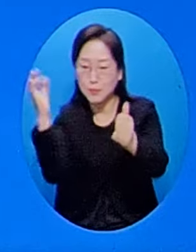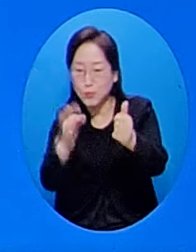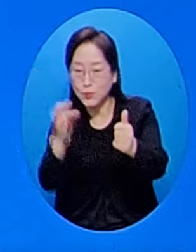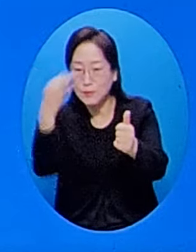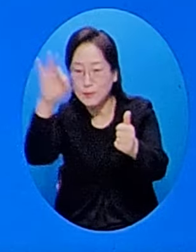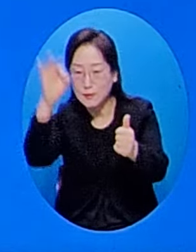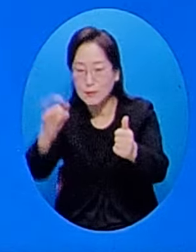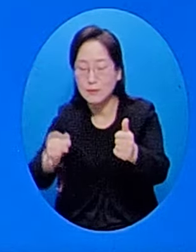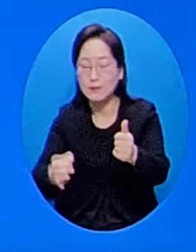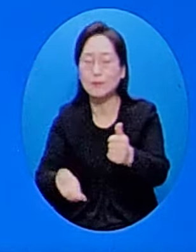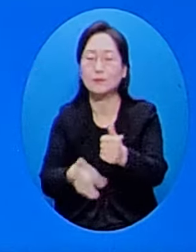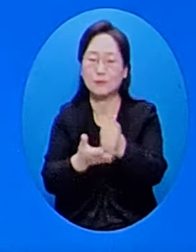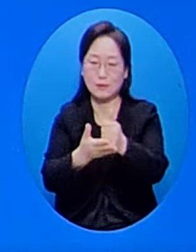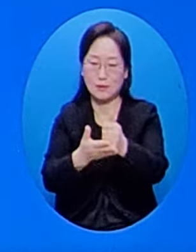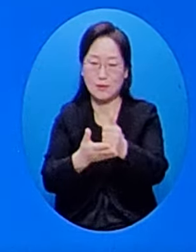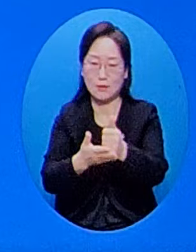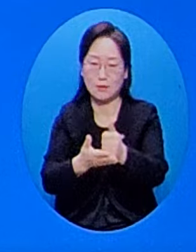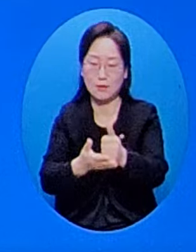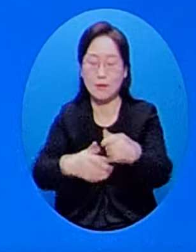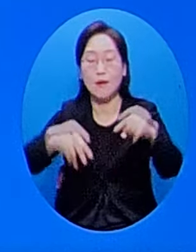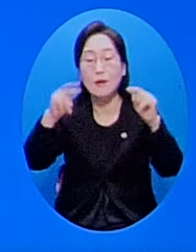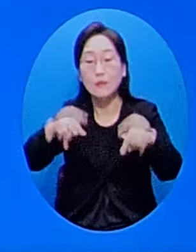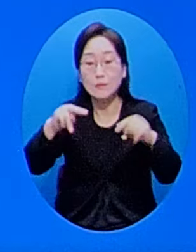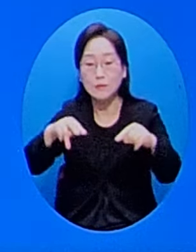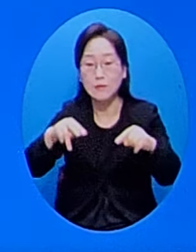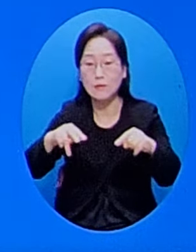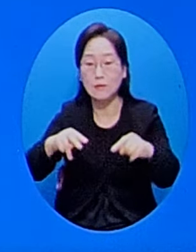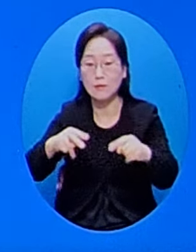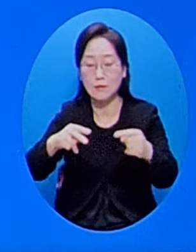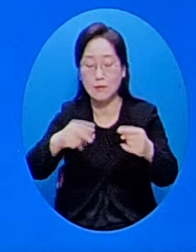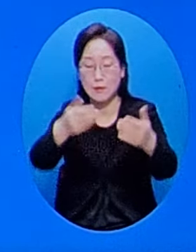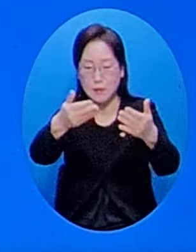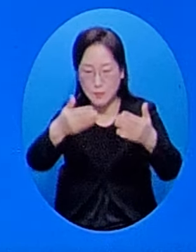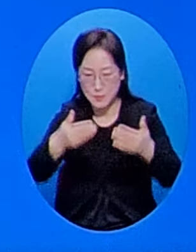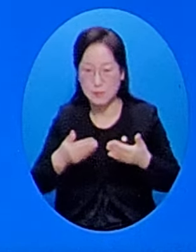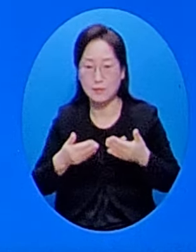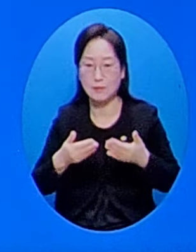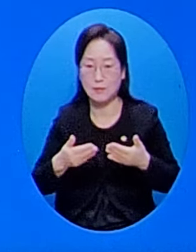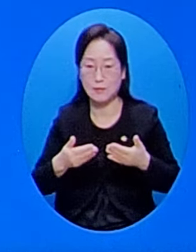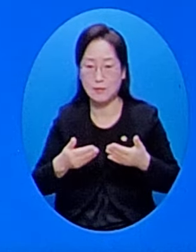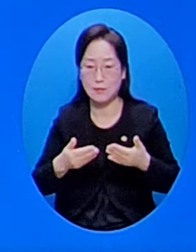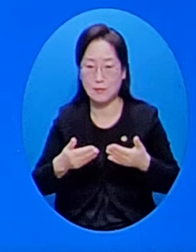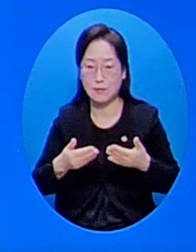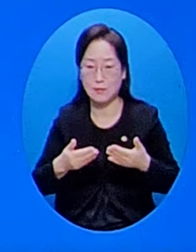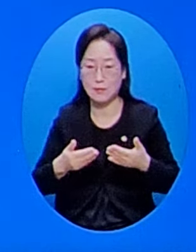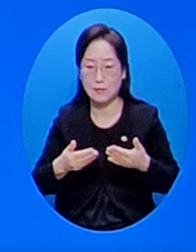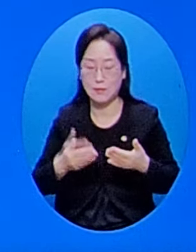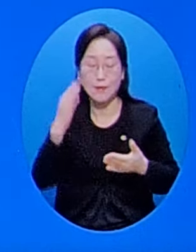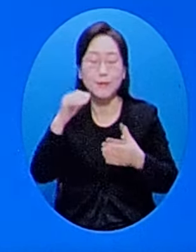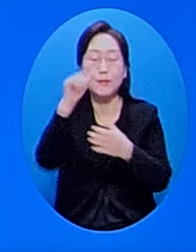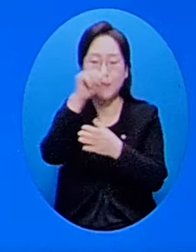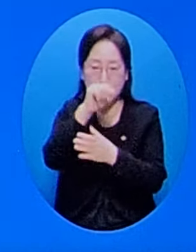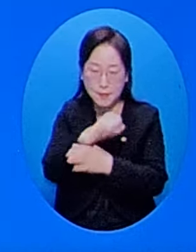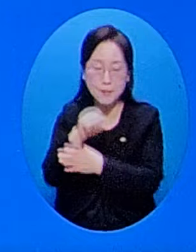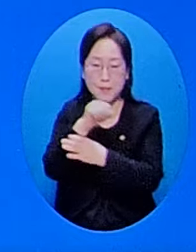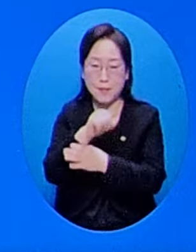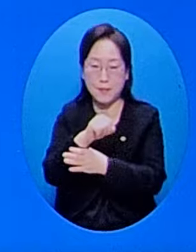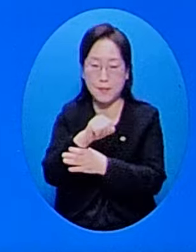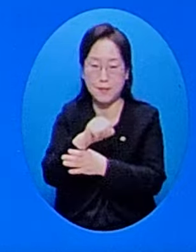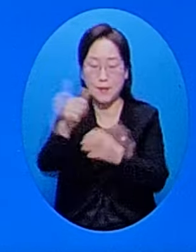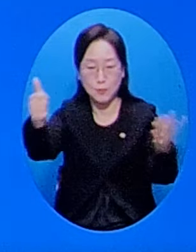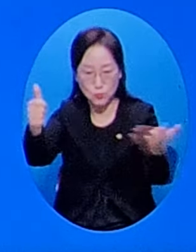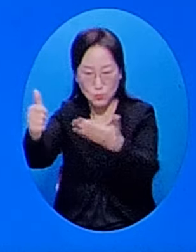치장받는 갑절로 받은 달란트를 열매를 맺는 그 종같이